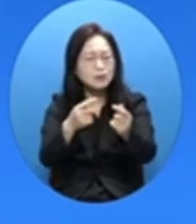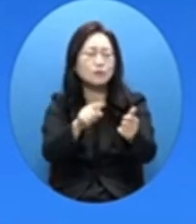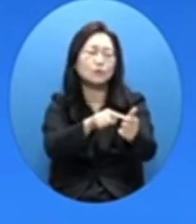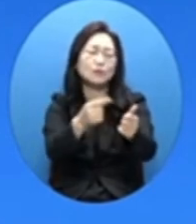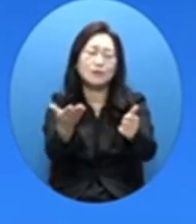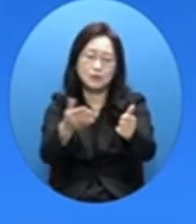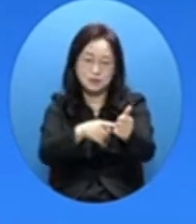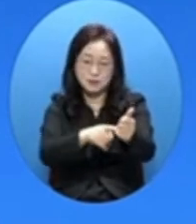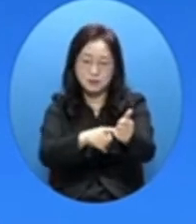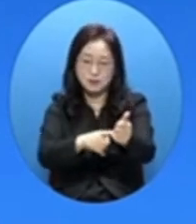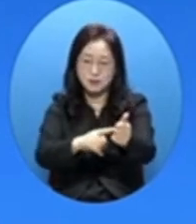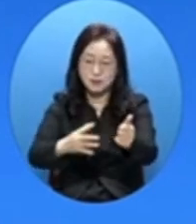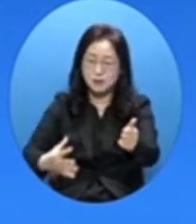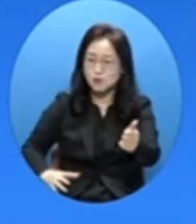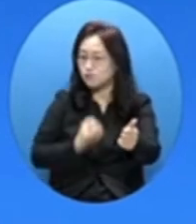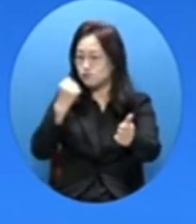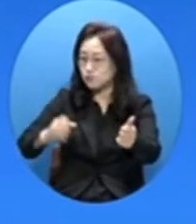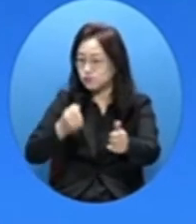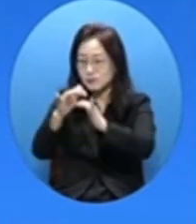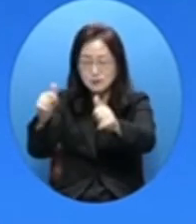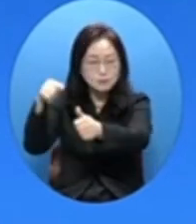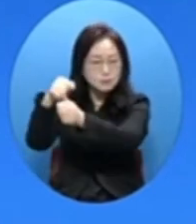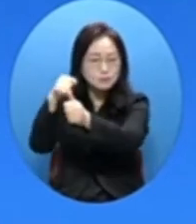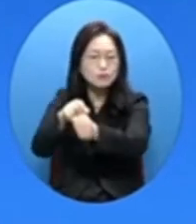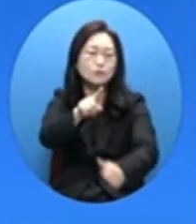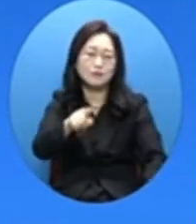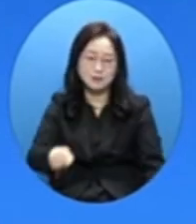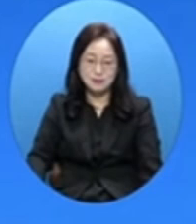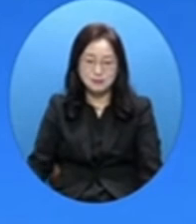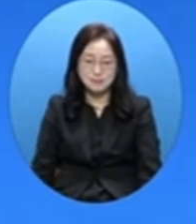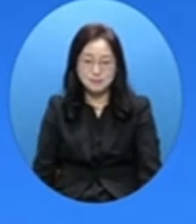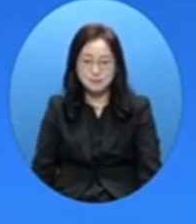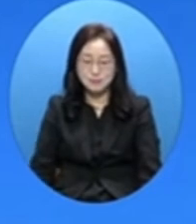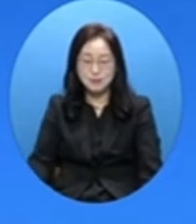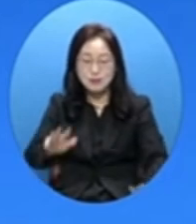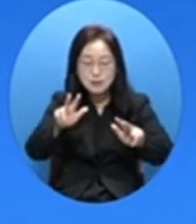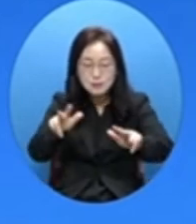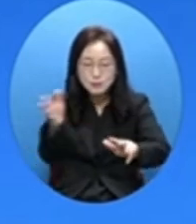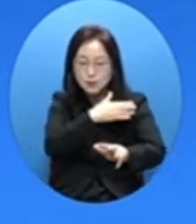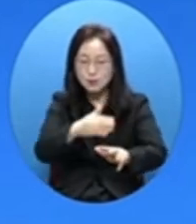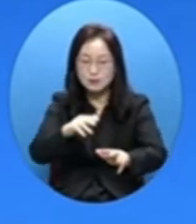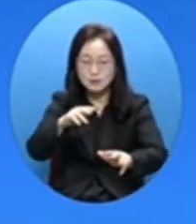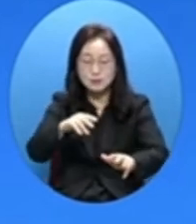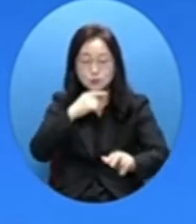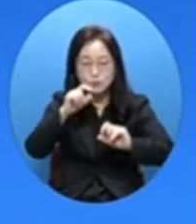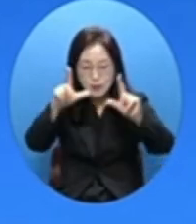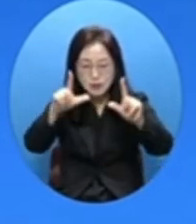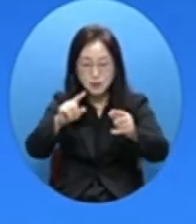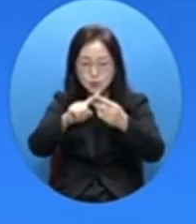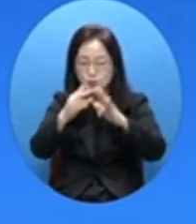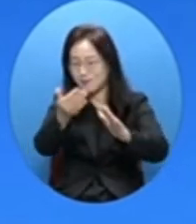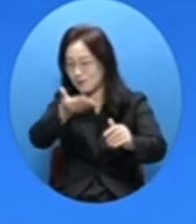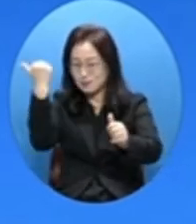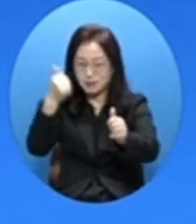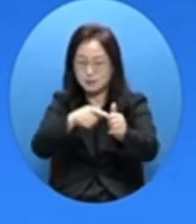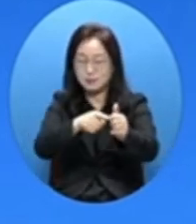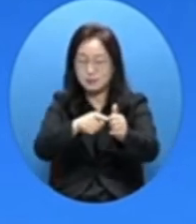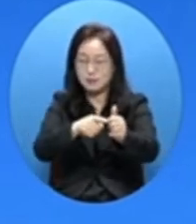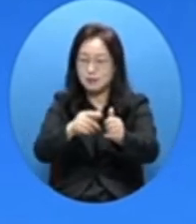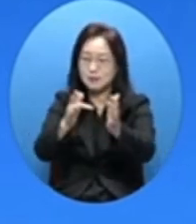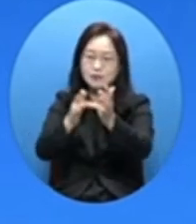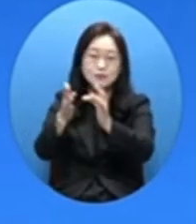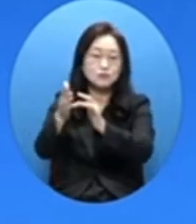이렇게 욱하고 사람들 두들겨 패면 될 거야? 이번 주일부터 나랑 같이 교회 가자고. 그 사장님 예수를 잘 믿는